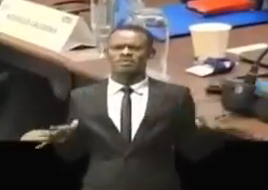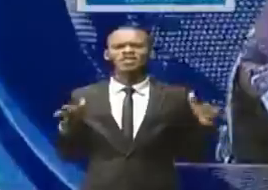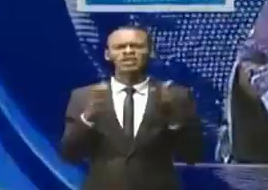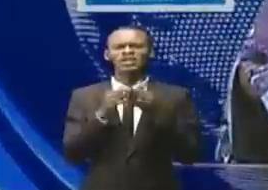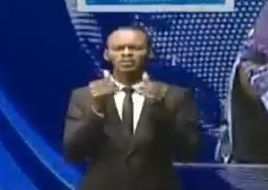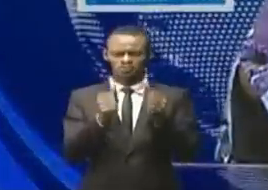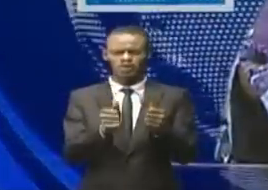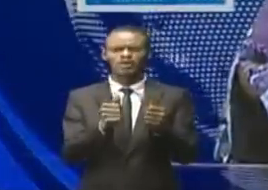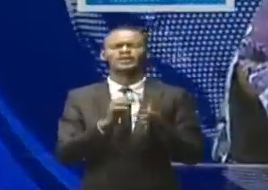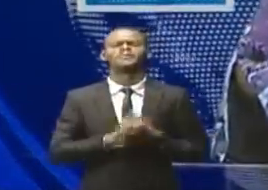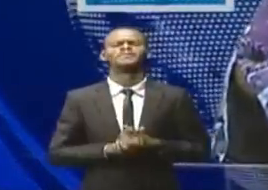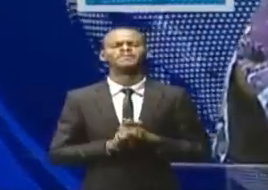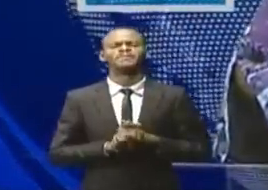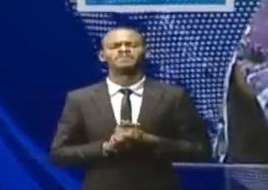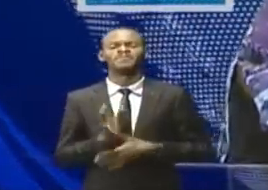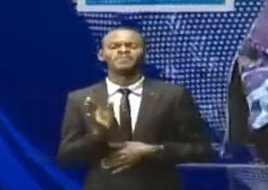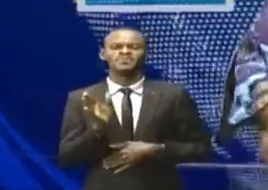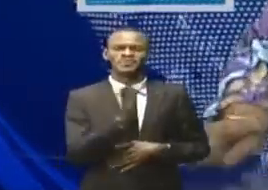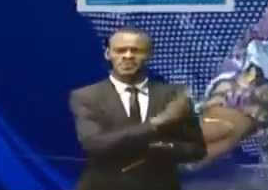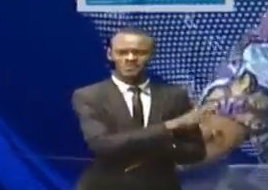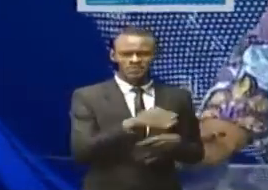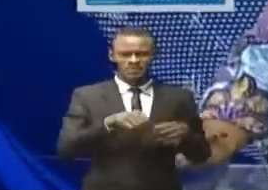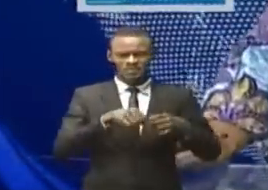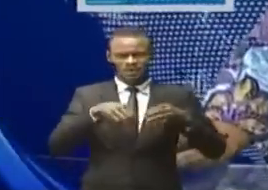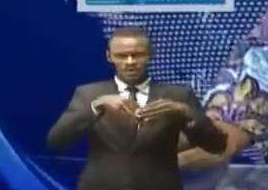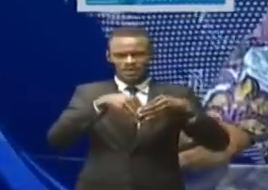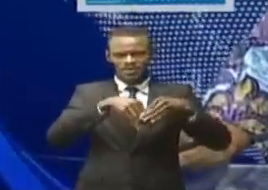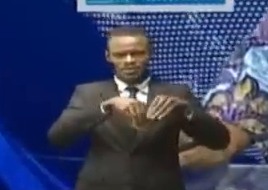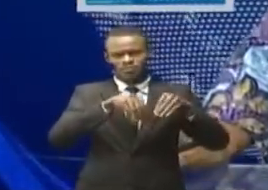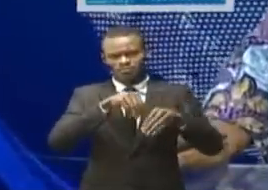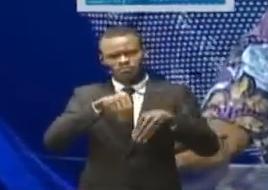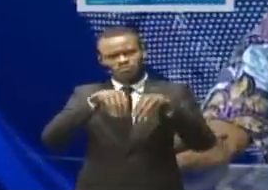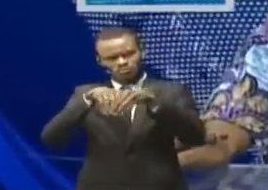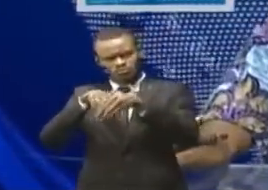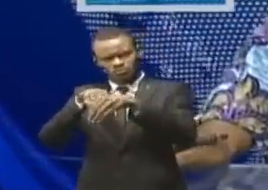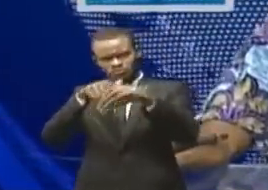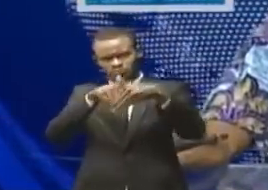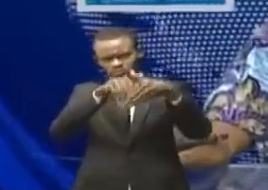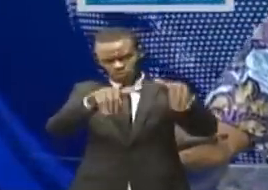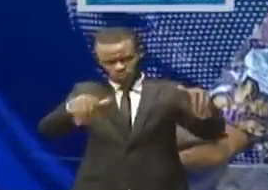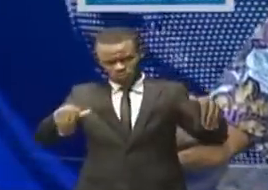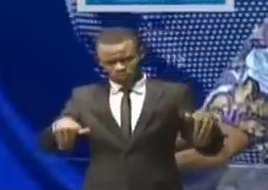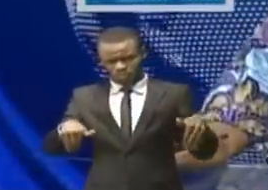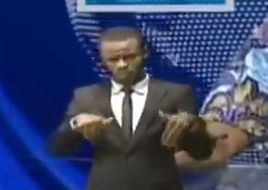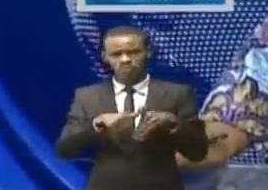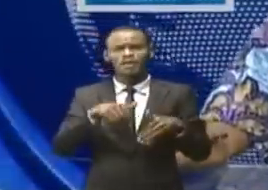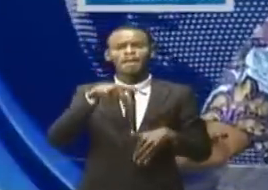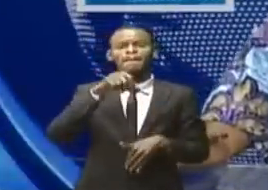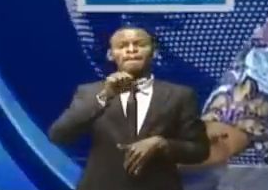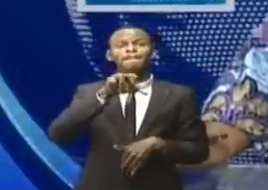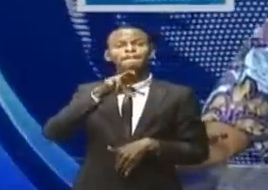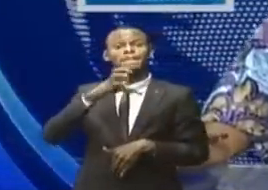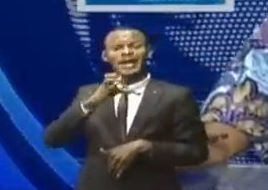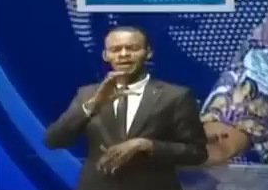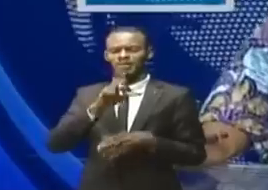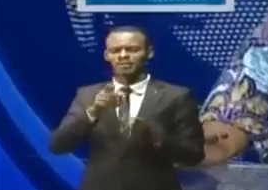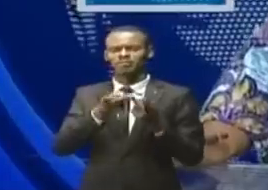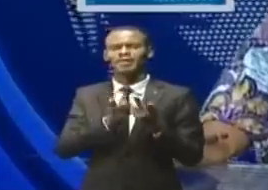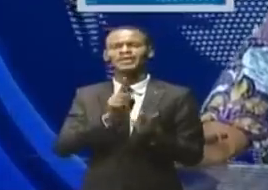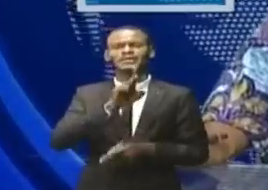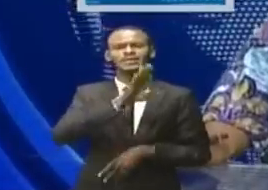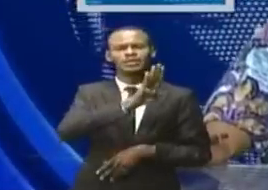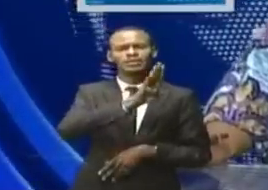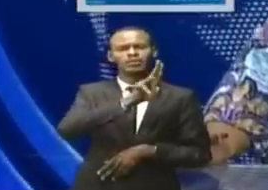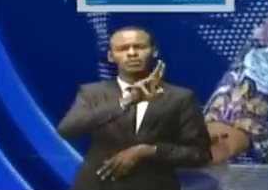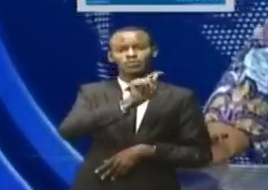Canada. Le parc agro-industriel de Ndingila, situé à Bouta dans le Bas-Uele, spécialisé